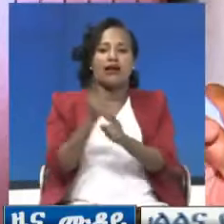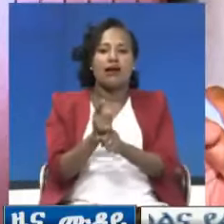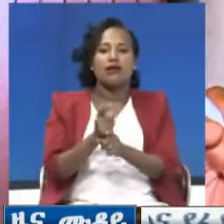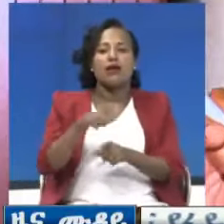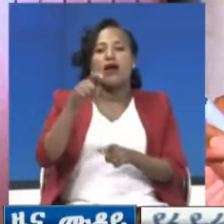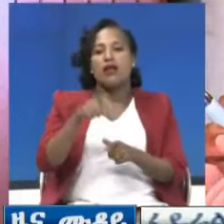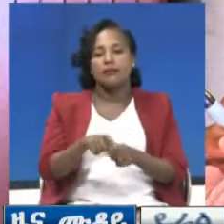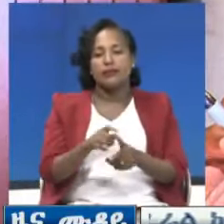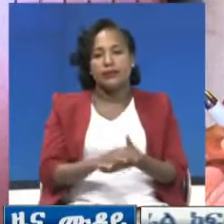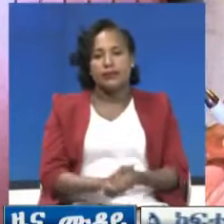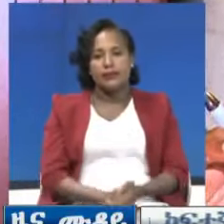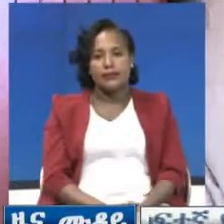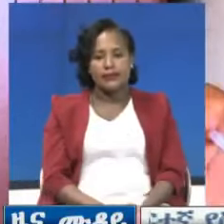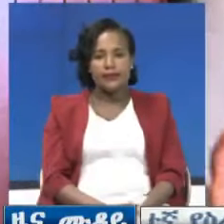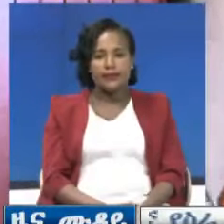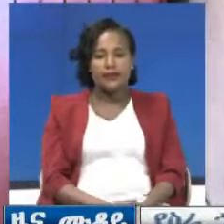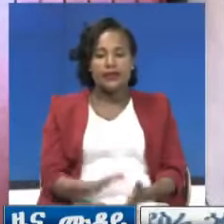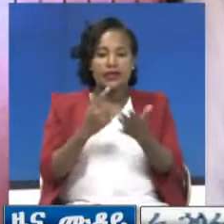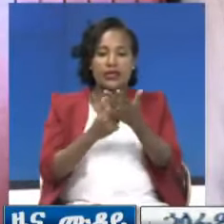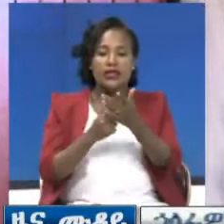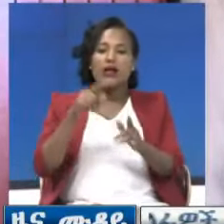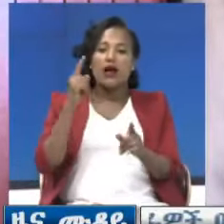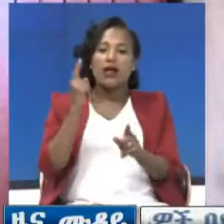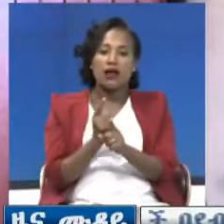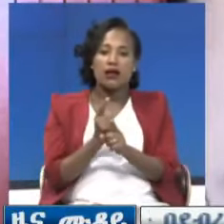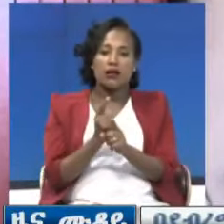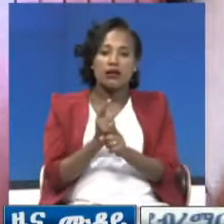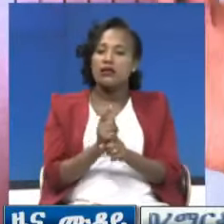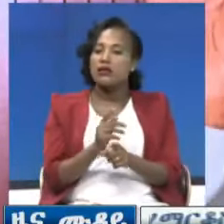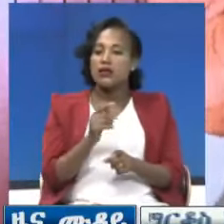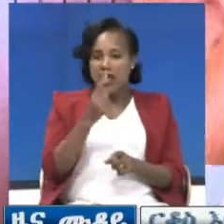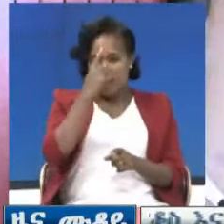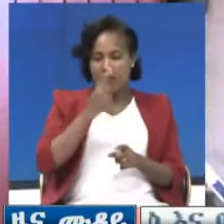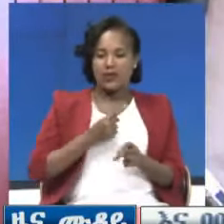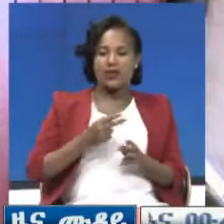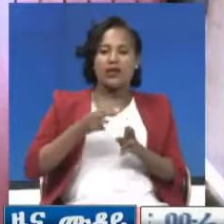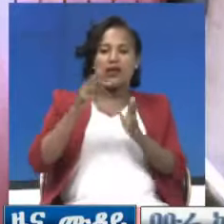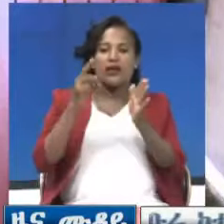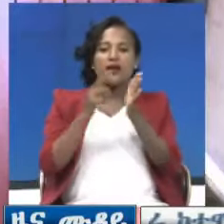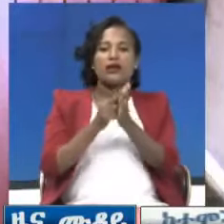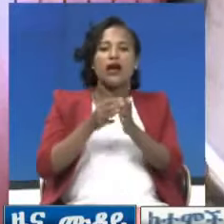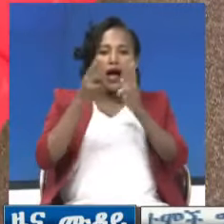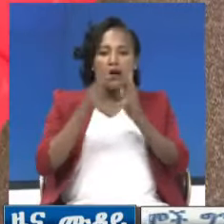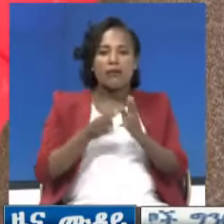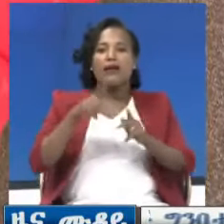መቻል። ይሄን ካረጋገጥን እመኑኝ ህግ አክባሪ ህዝብ ነው ያለ፣